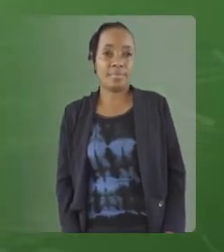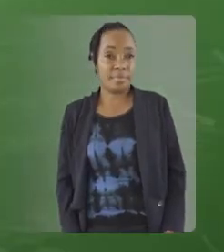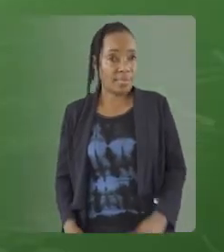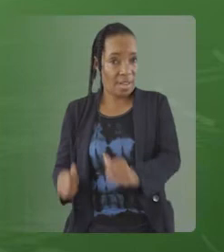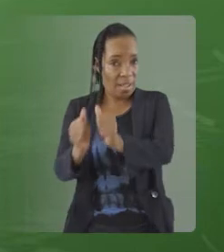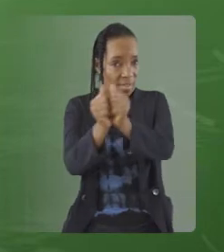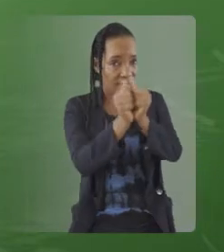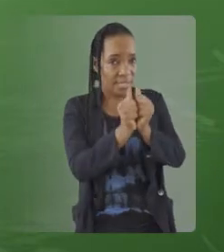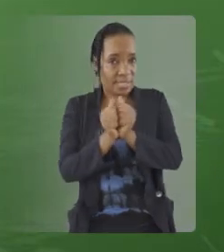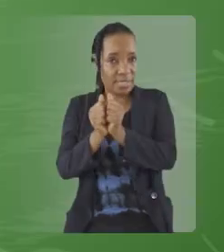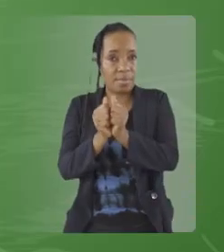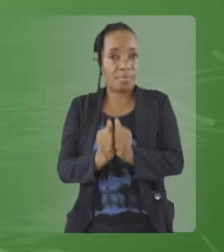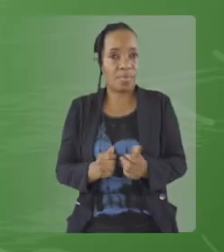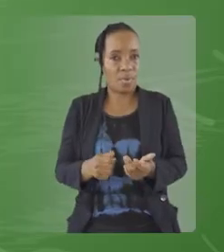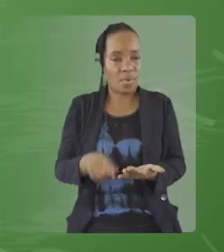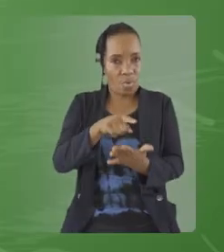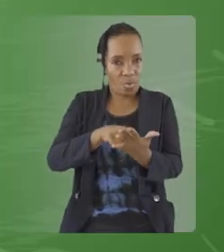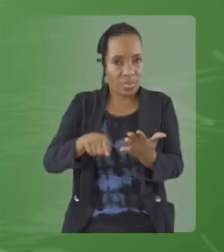Procédons ensemble à la correction.